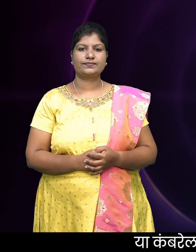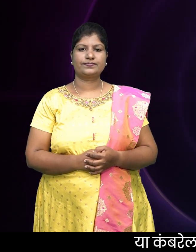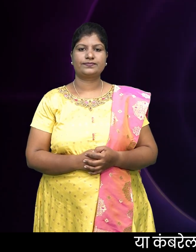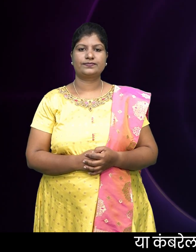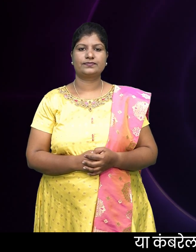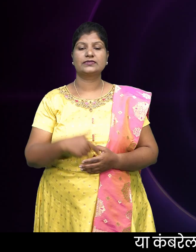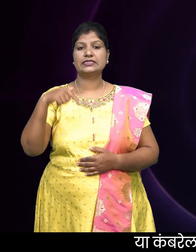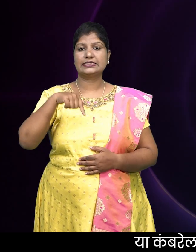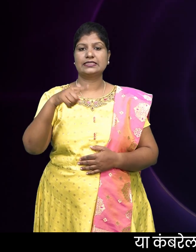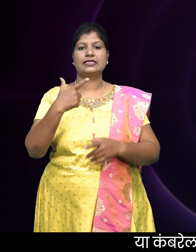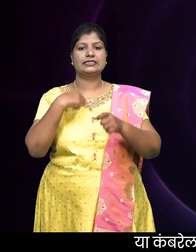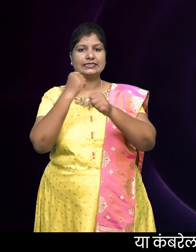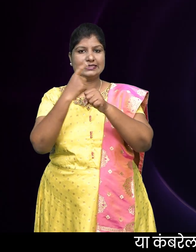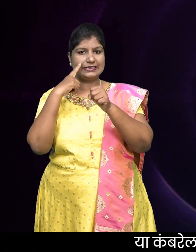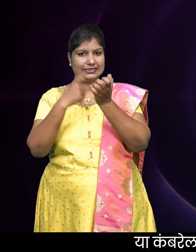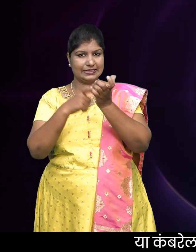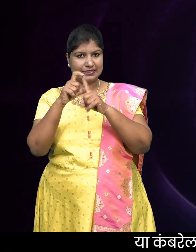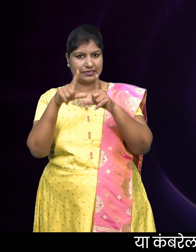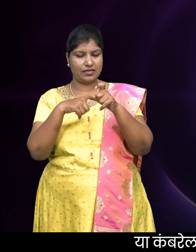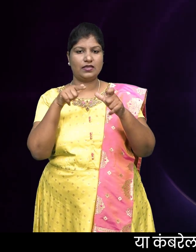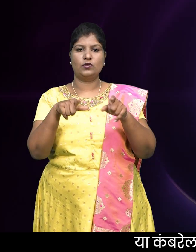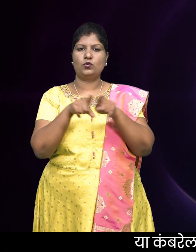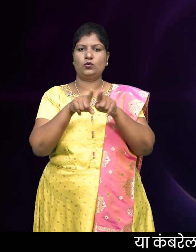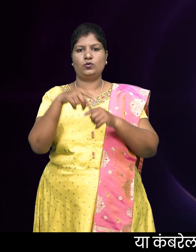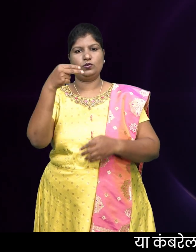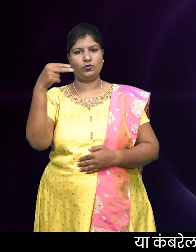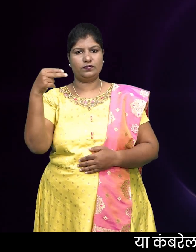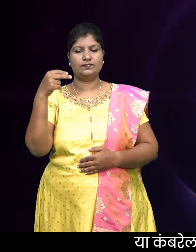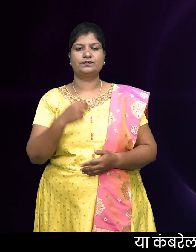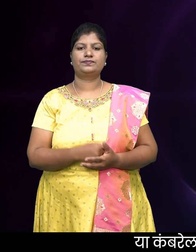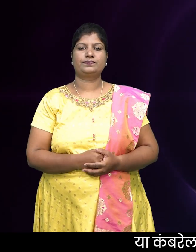या कमरेला पेक्टोरल गर्डल असेही म्हणतात.